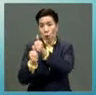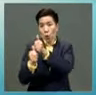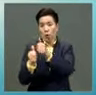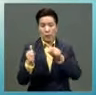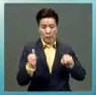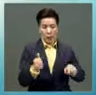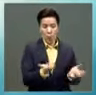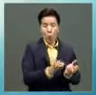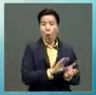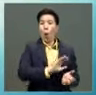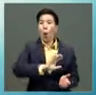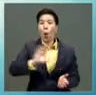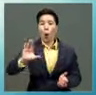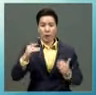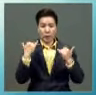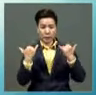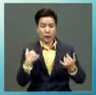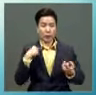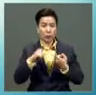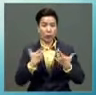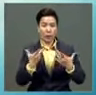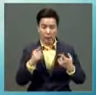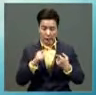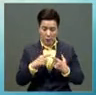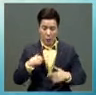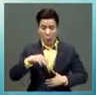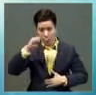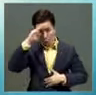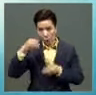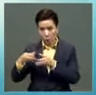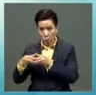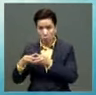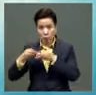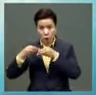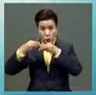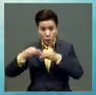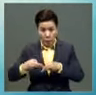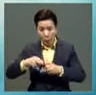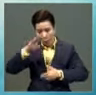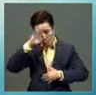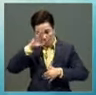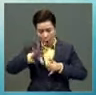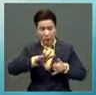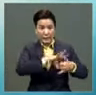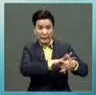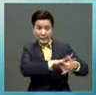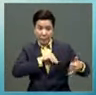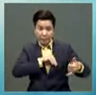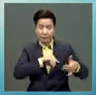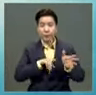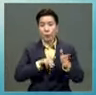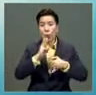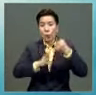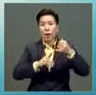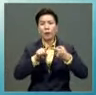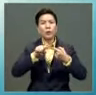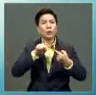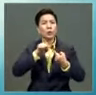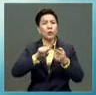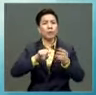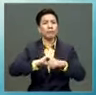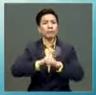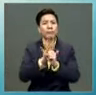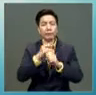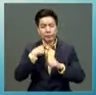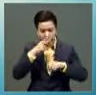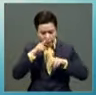ไทยทีมปฏิบัติการสอบสวนโรคเฉพาะกิจกรณีโรคติดต่อโรคติดเชื้อไวรัสโคโรนา2019ได้ดำเนิน